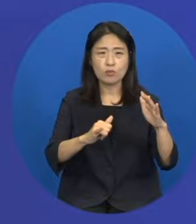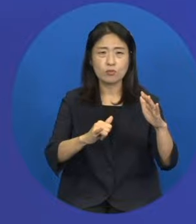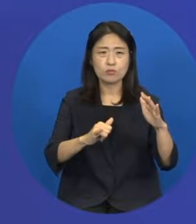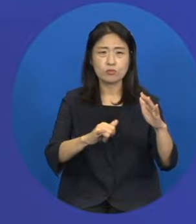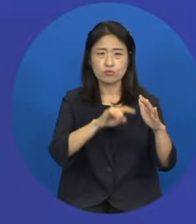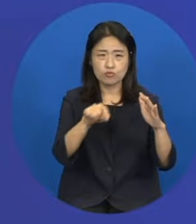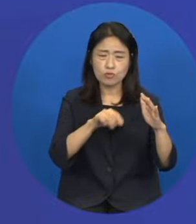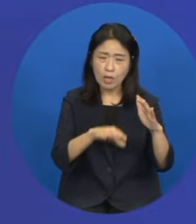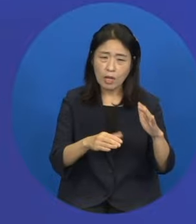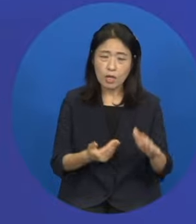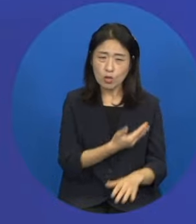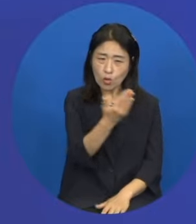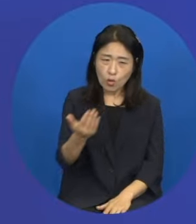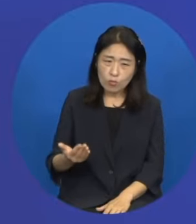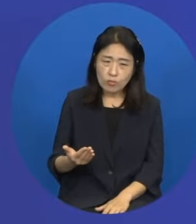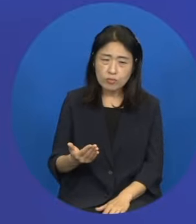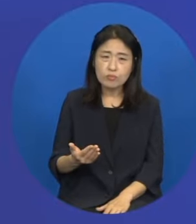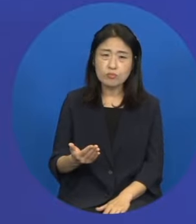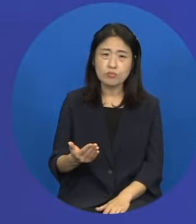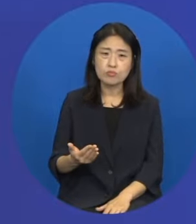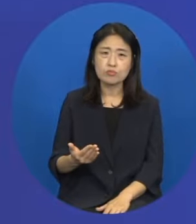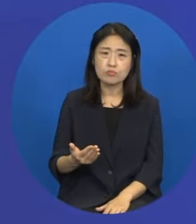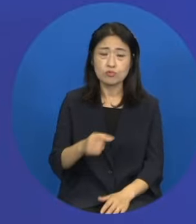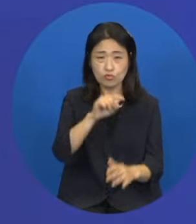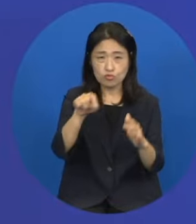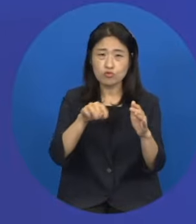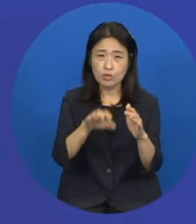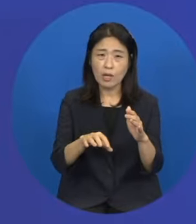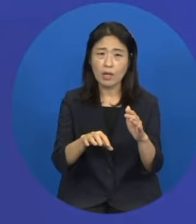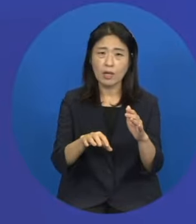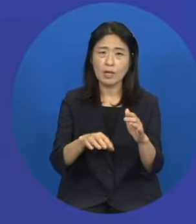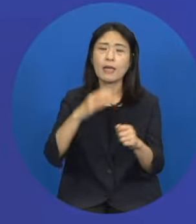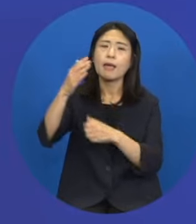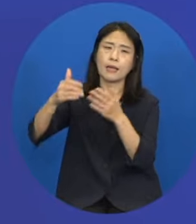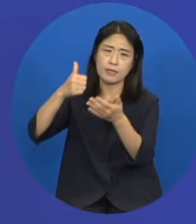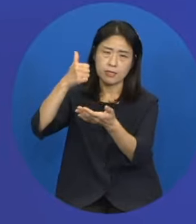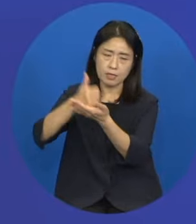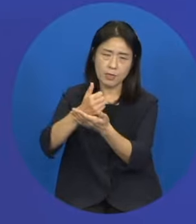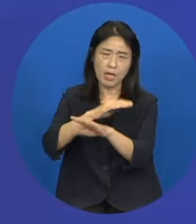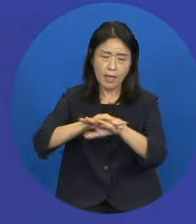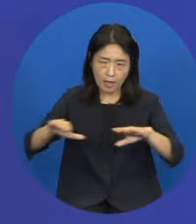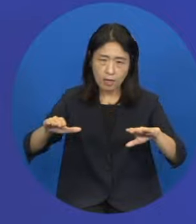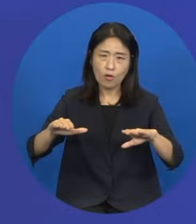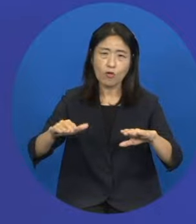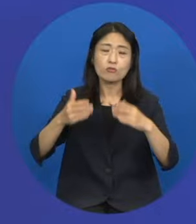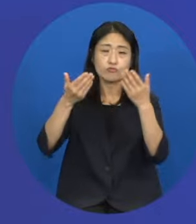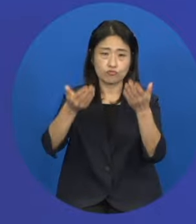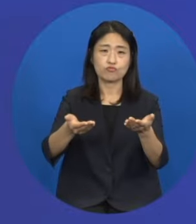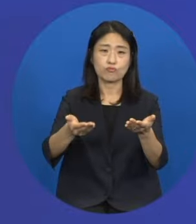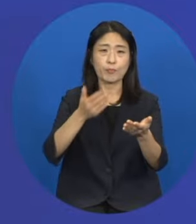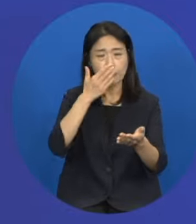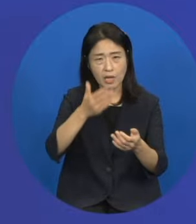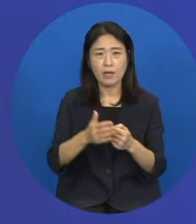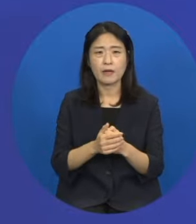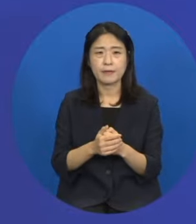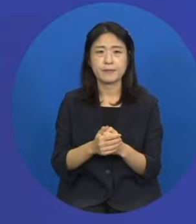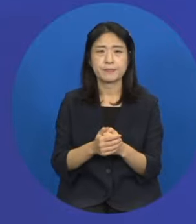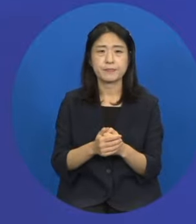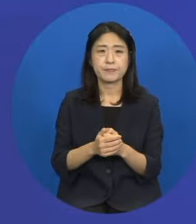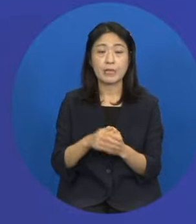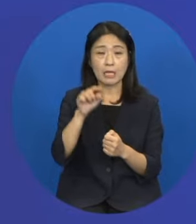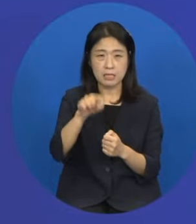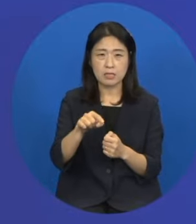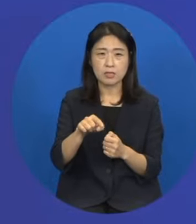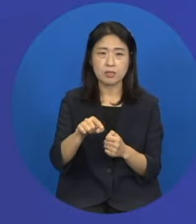지금도 개입하셔서 풀어주시는 능력이 주님이시구나, 우리 그대에 응답하시는 분이시구나, 그것을 분명히